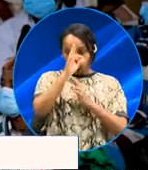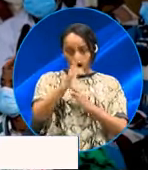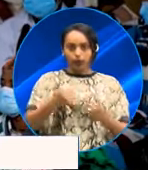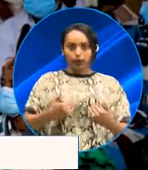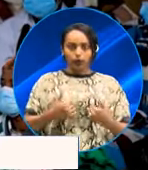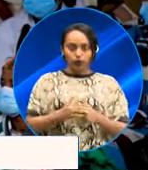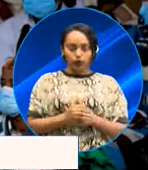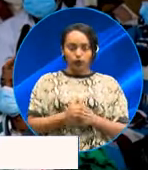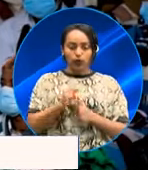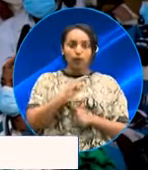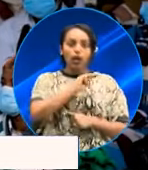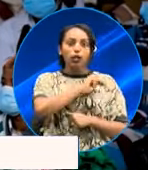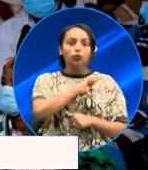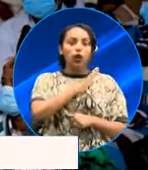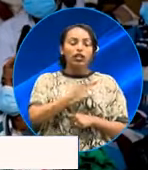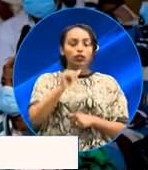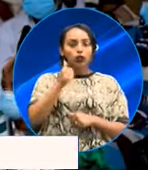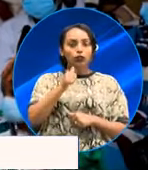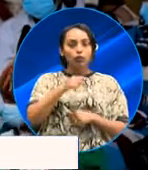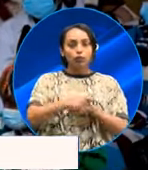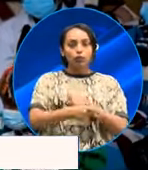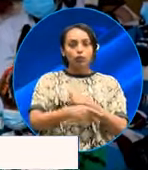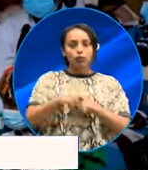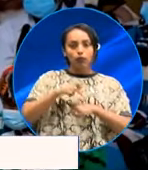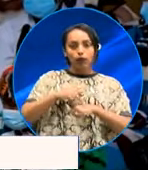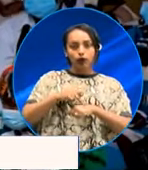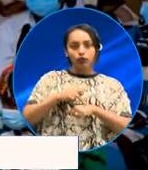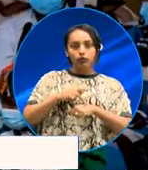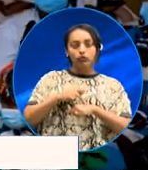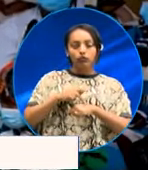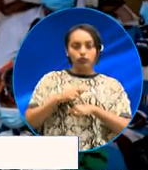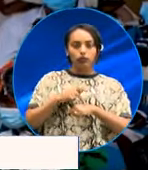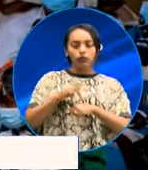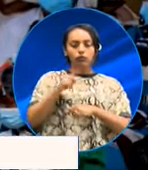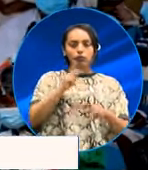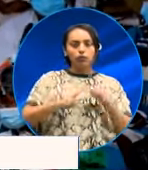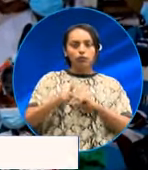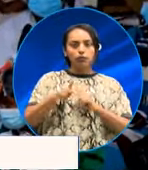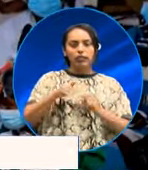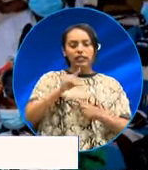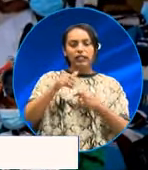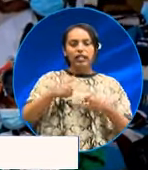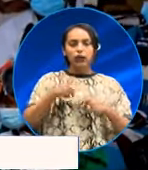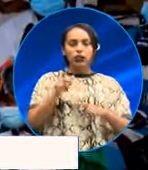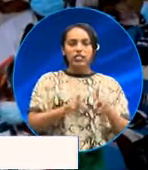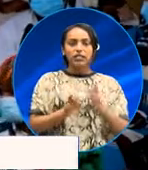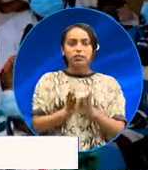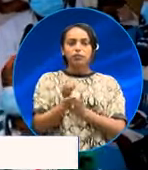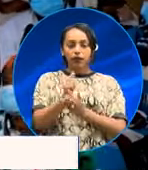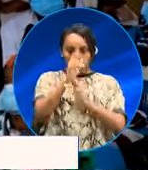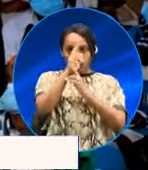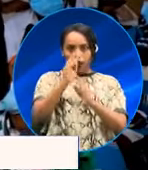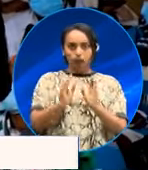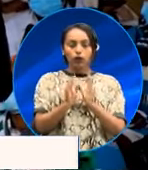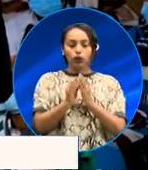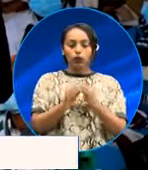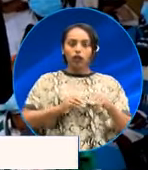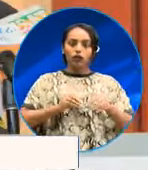ያከብራሉ። በጨዋነት የሌሎችን ፓርቲዎች መራጮችና ህዝብ በምርጫ ክልል ያለውን ማህበረሰብ መብት ባከበረ